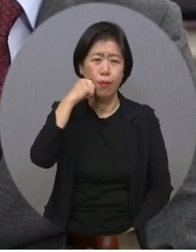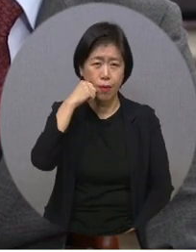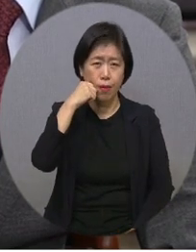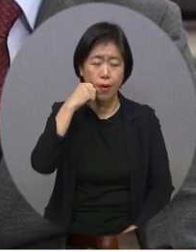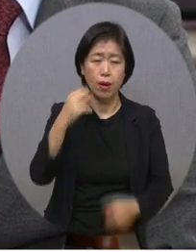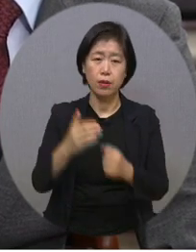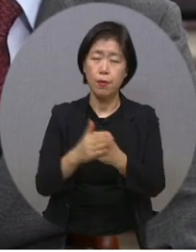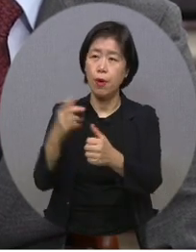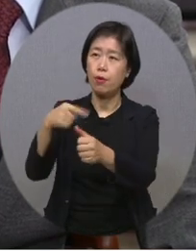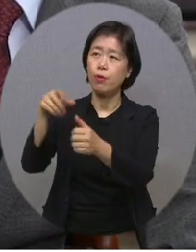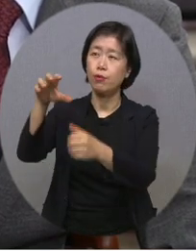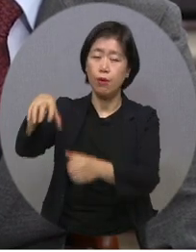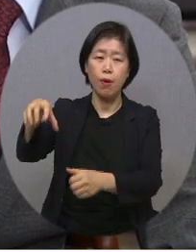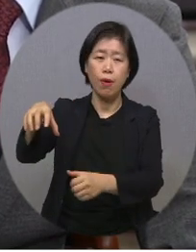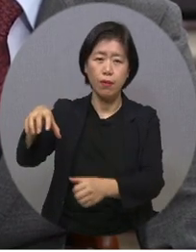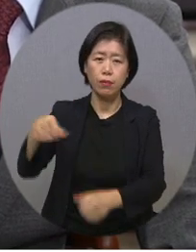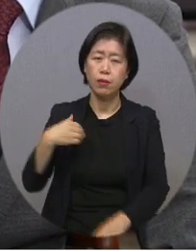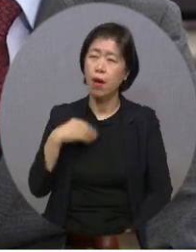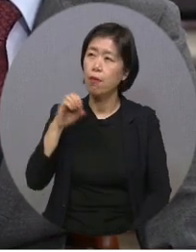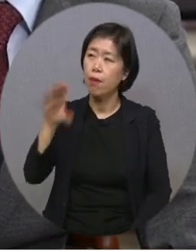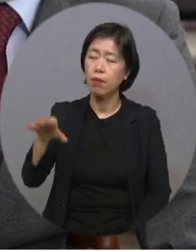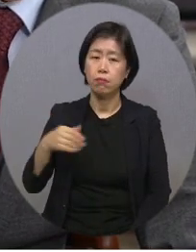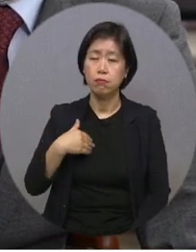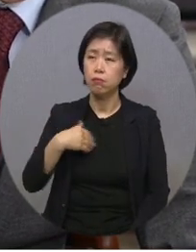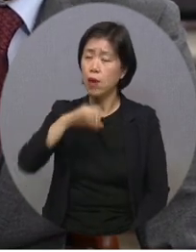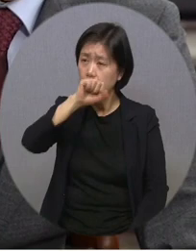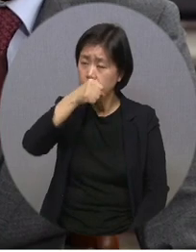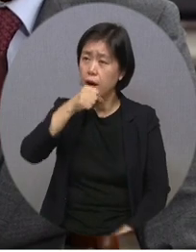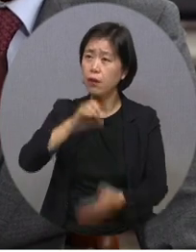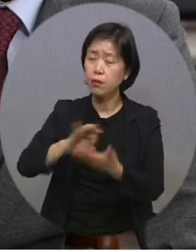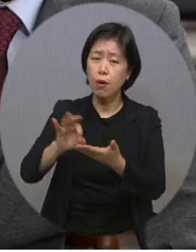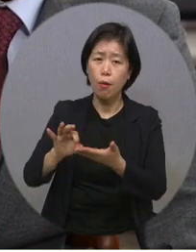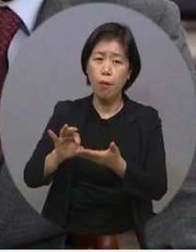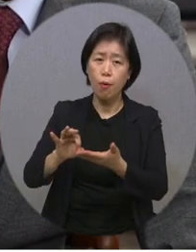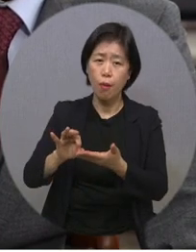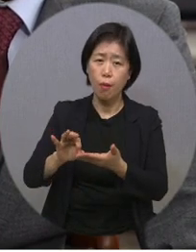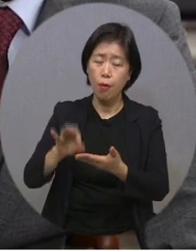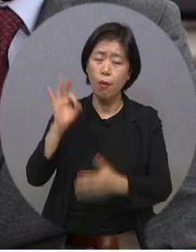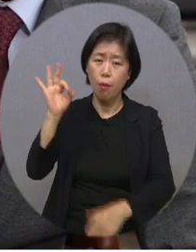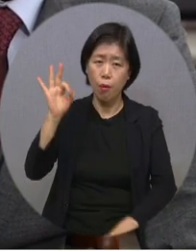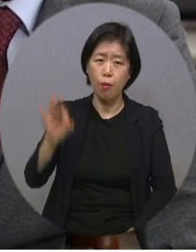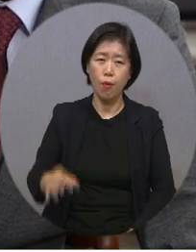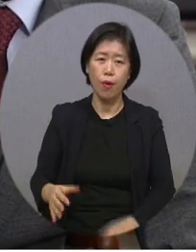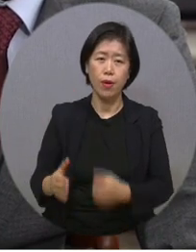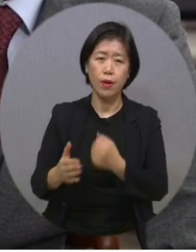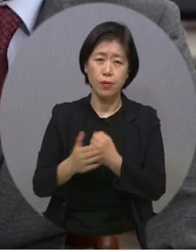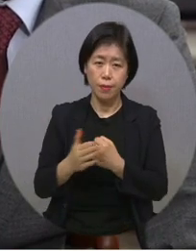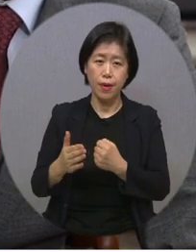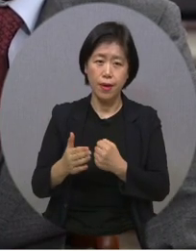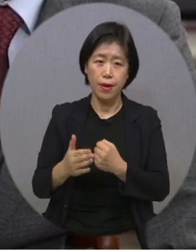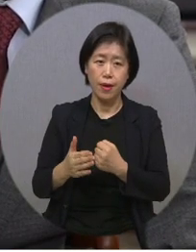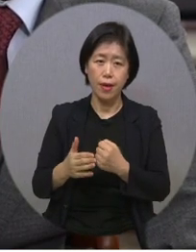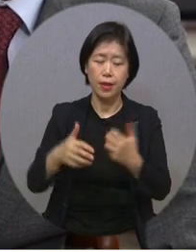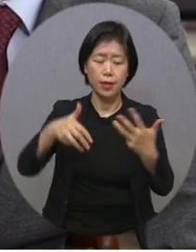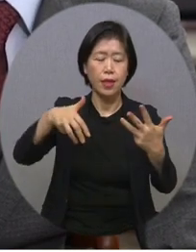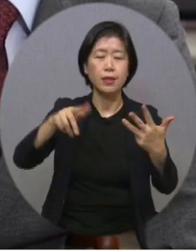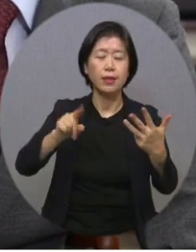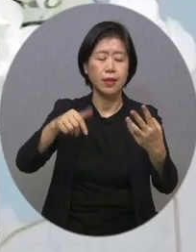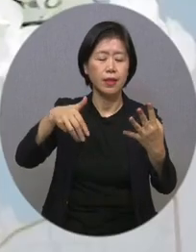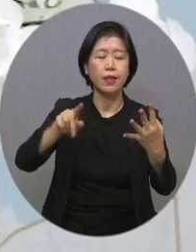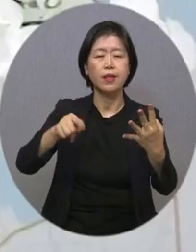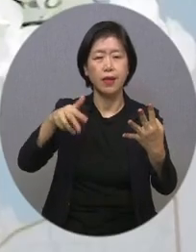교육청한테 얘기를 했어요. 우리가 예산을 투입을 할 테니까 거기다가 4차 산업 체험센터를 만들자